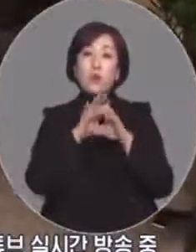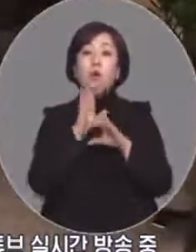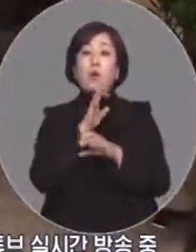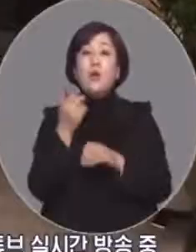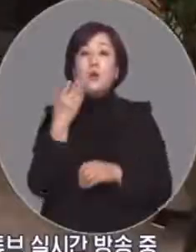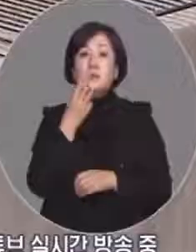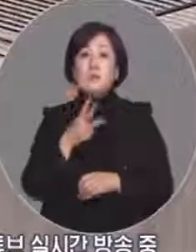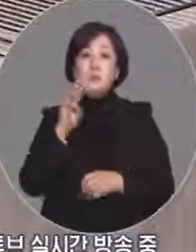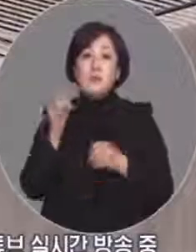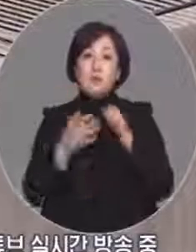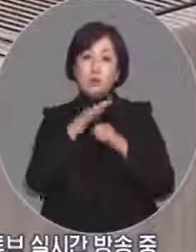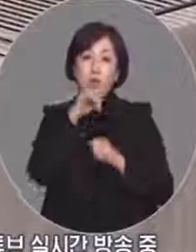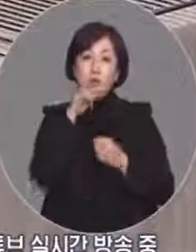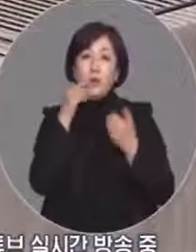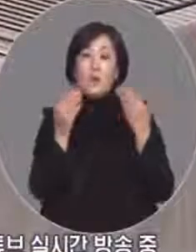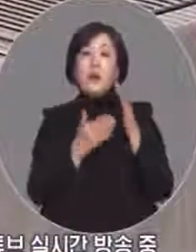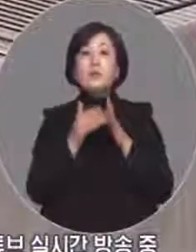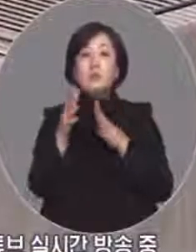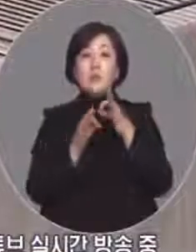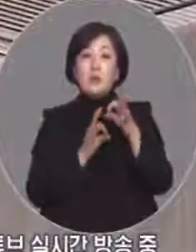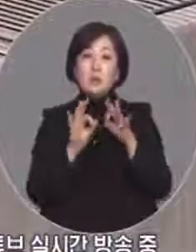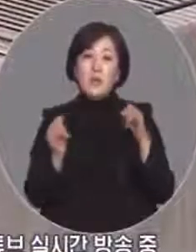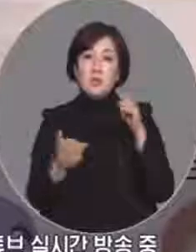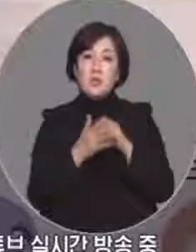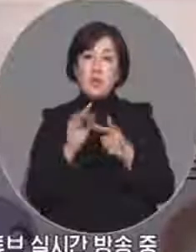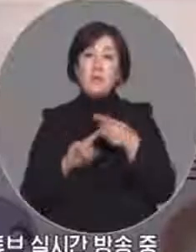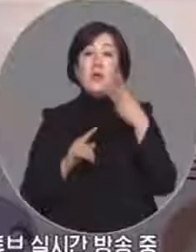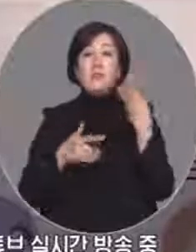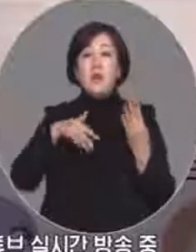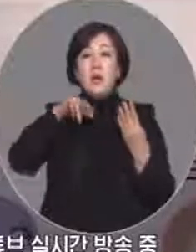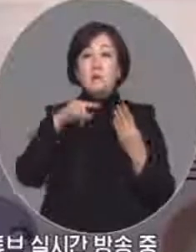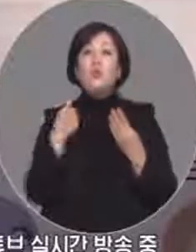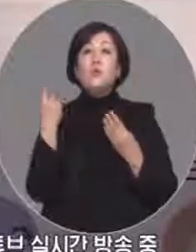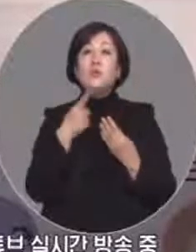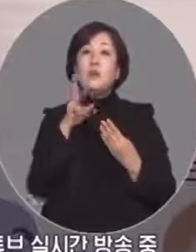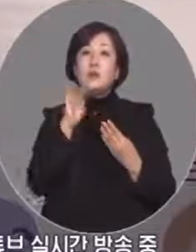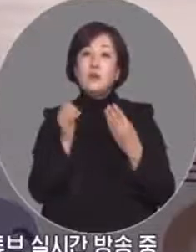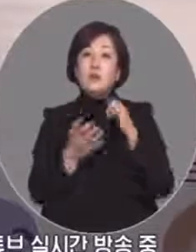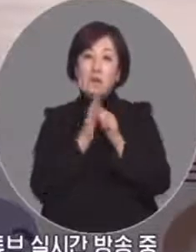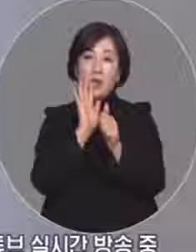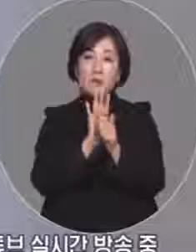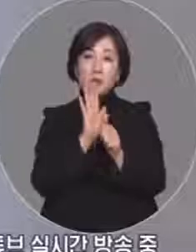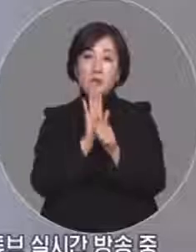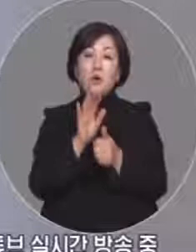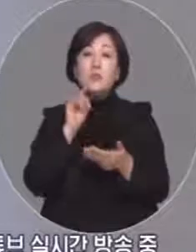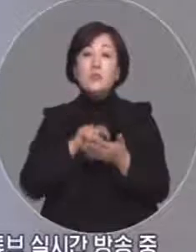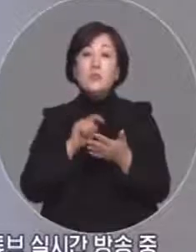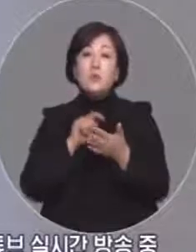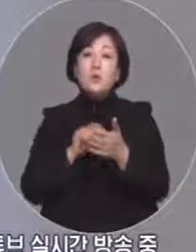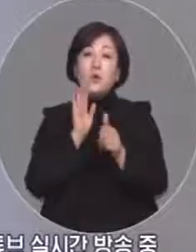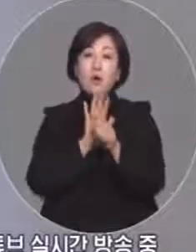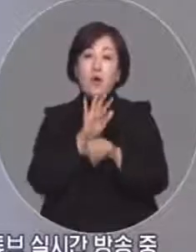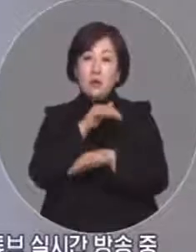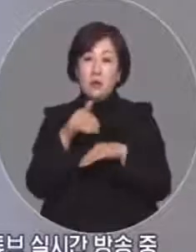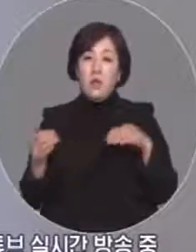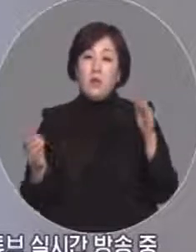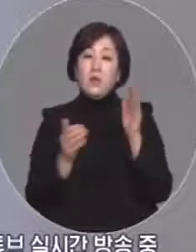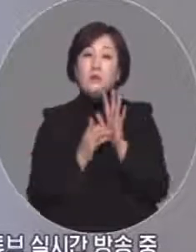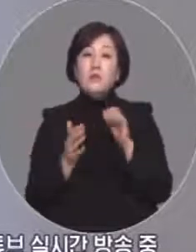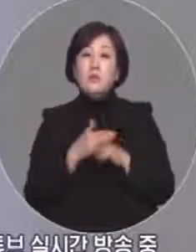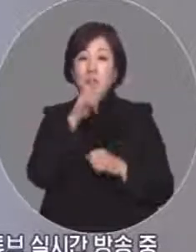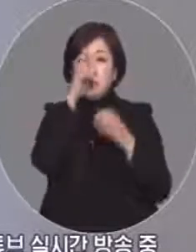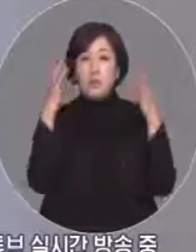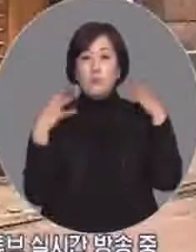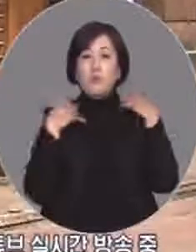확산으로 피해를 본 이 같은 소상공인에게 4조 1천억 원 규모의 버팀목 자금을 신속히 지급하기로 했습니다.